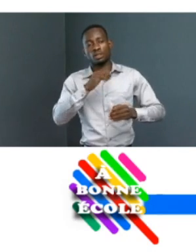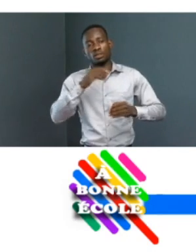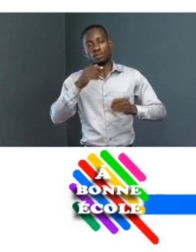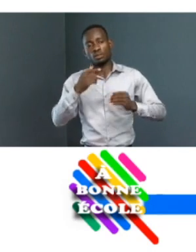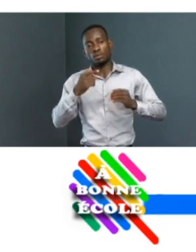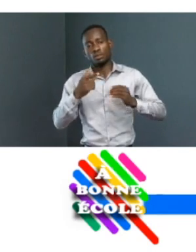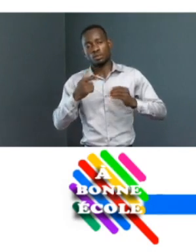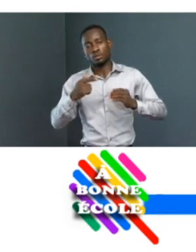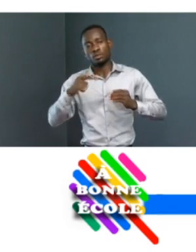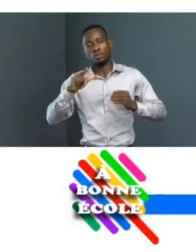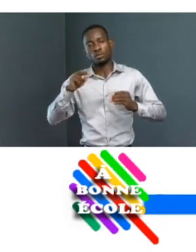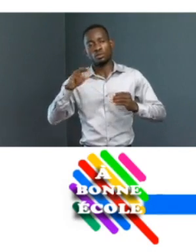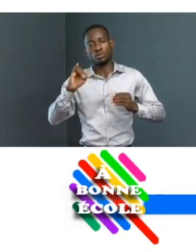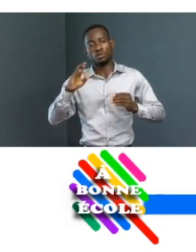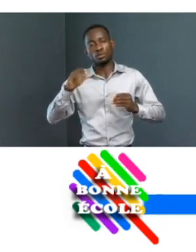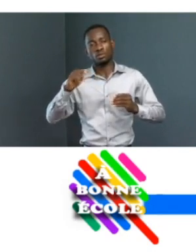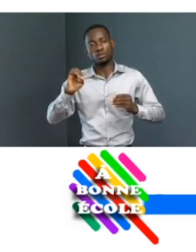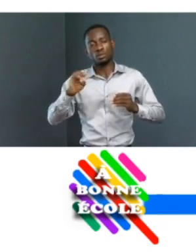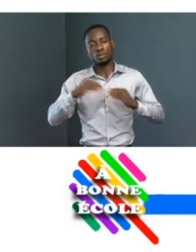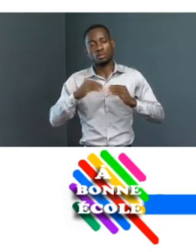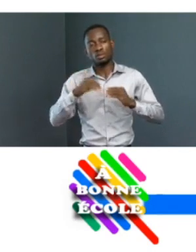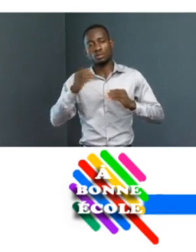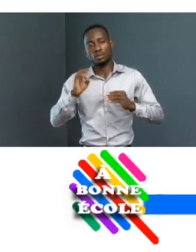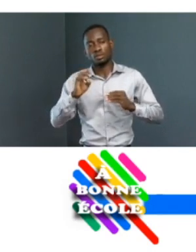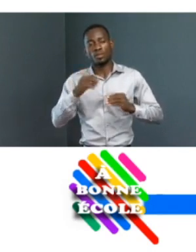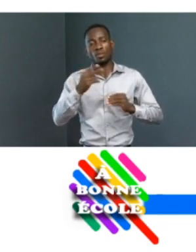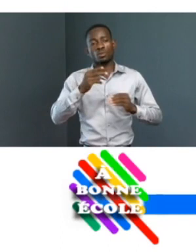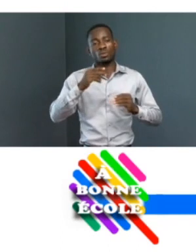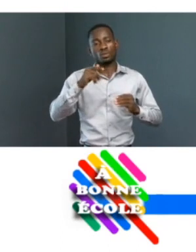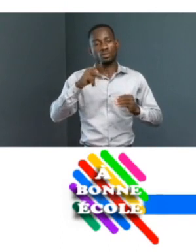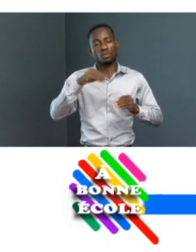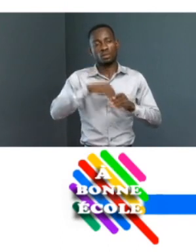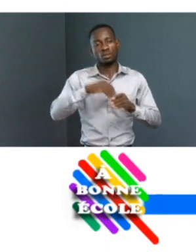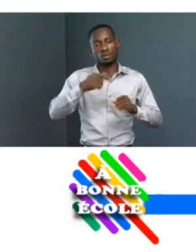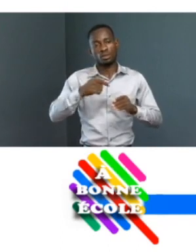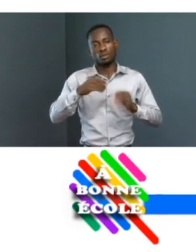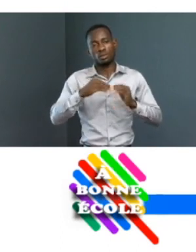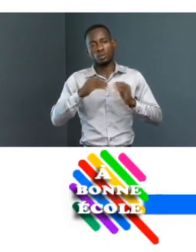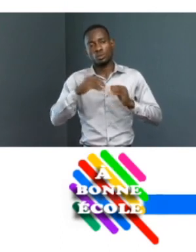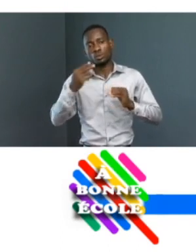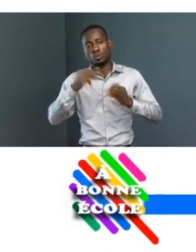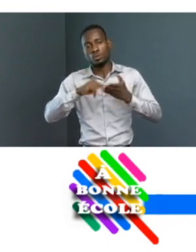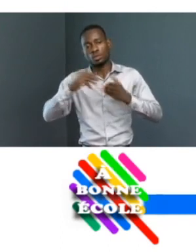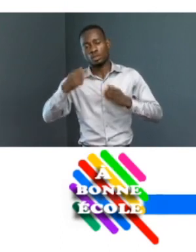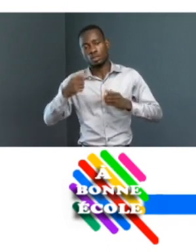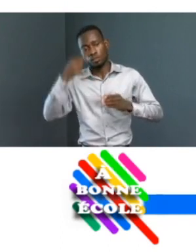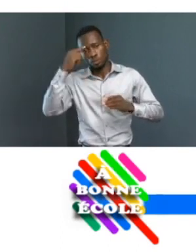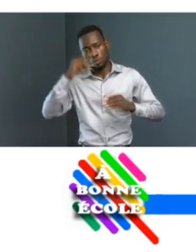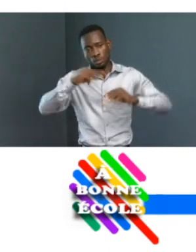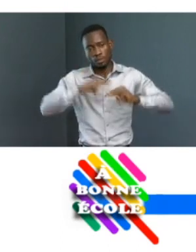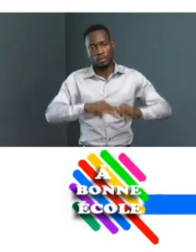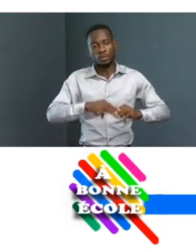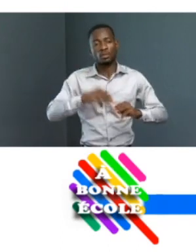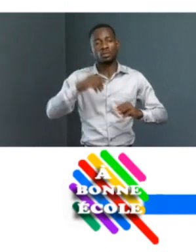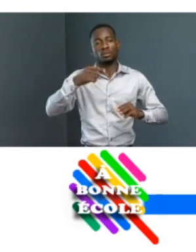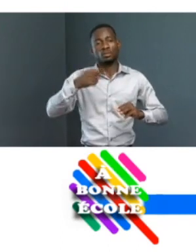C'est pourquoi je dis, donc on doit convertir les 2 kg en grammes, ce qui donne 2000 grammes. Donc, pour la masse de glucides,